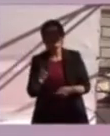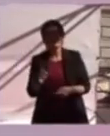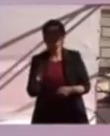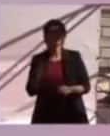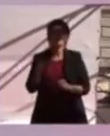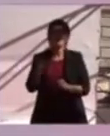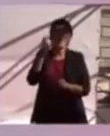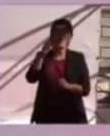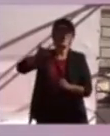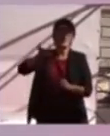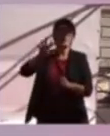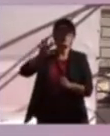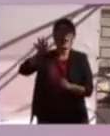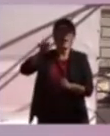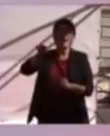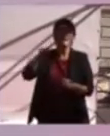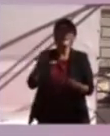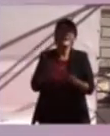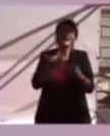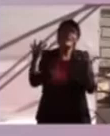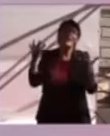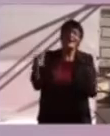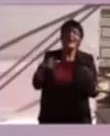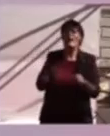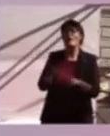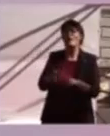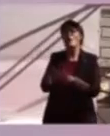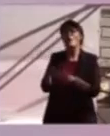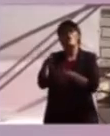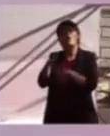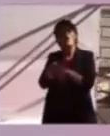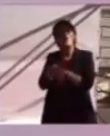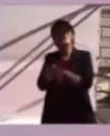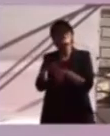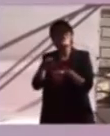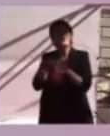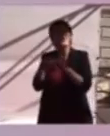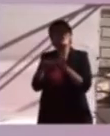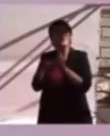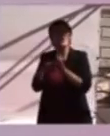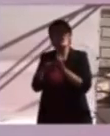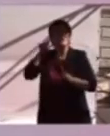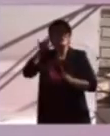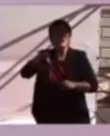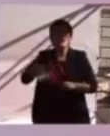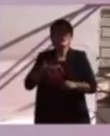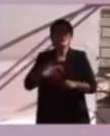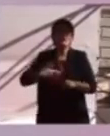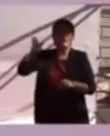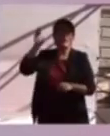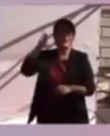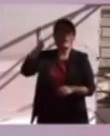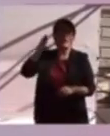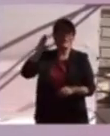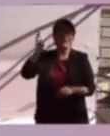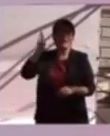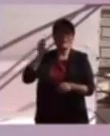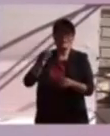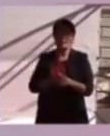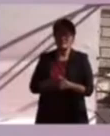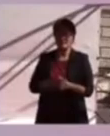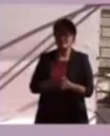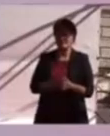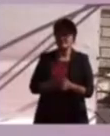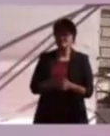coperto anche problemi che esistevano che esistono e che non sono stati risolti lo dico banalmente perché io qui